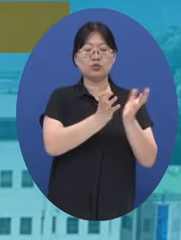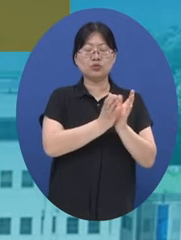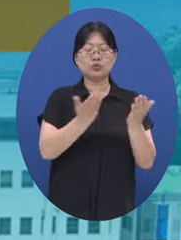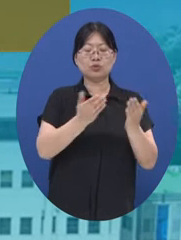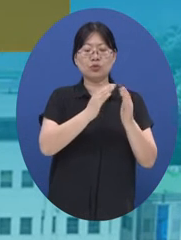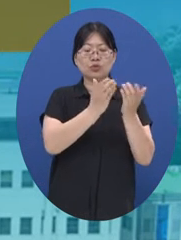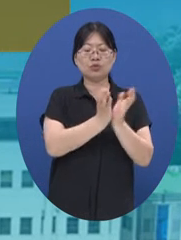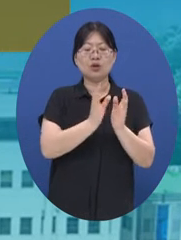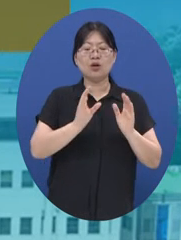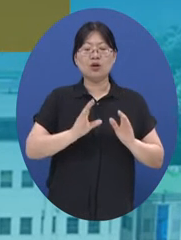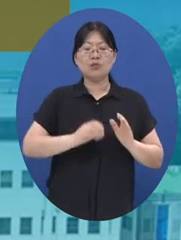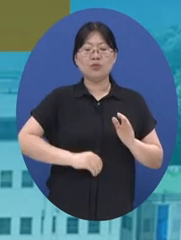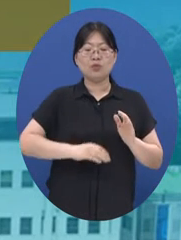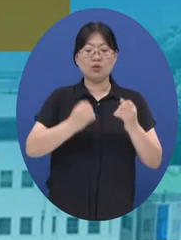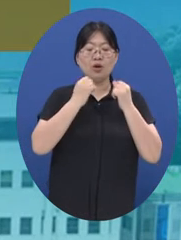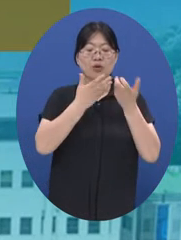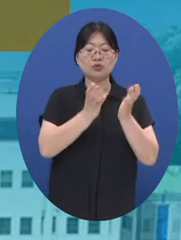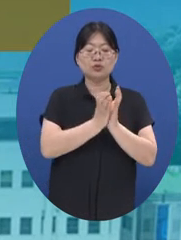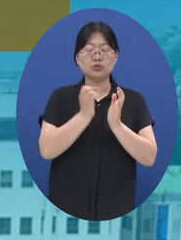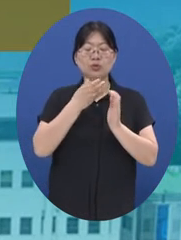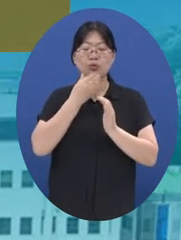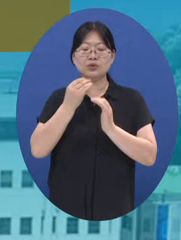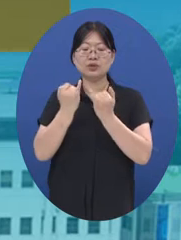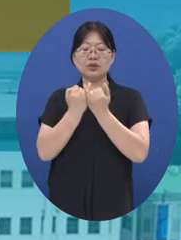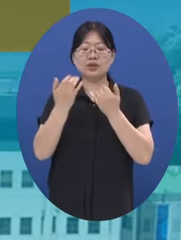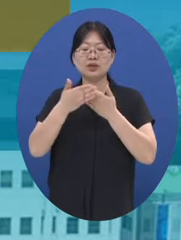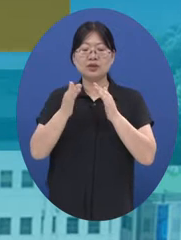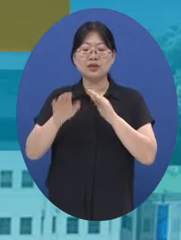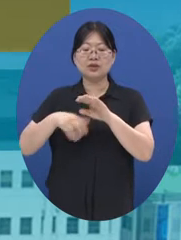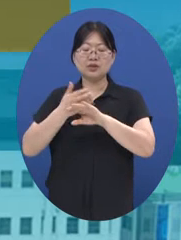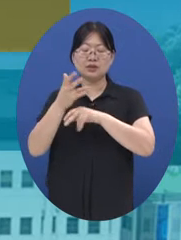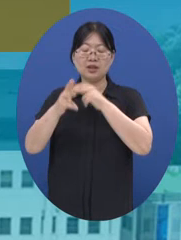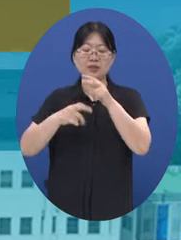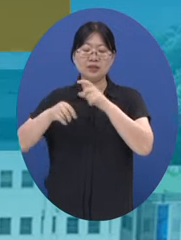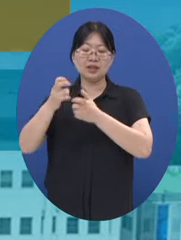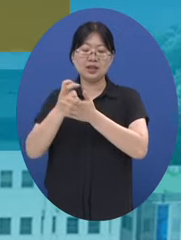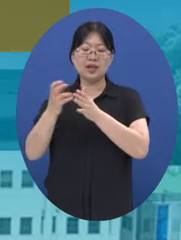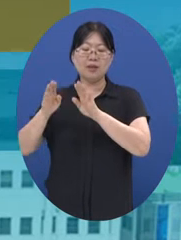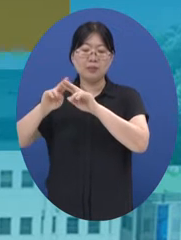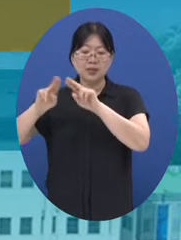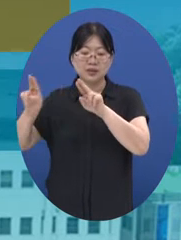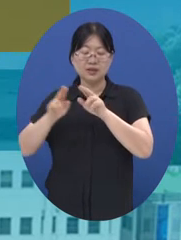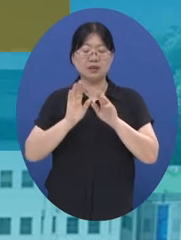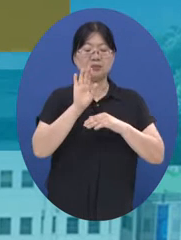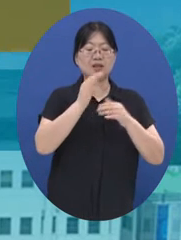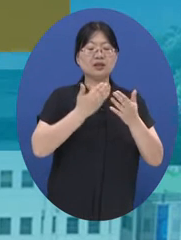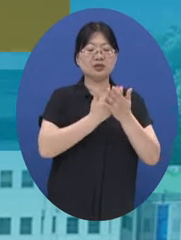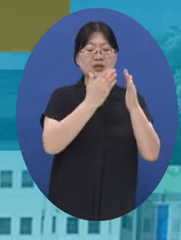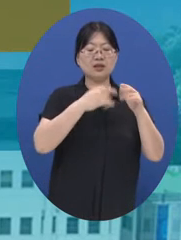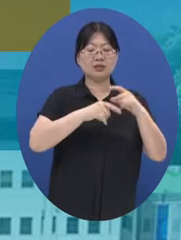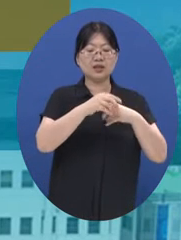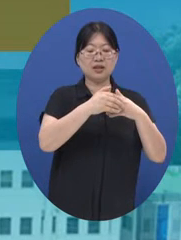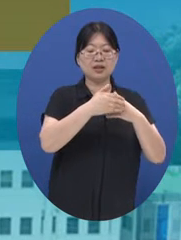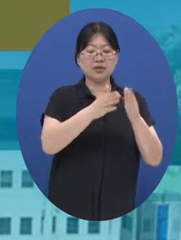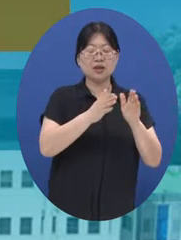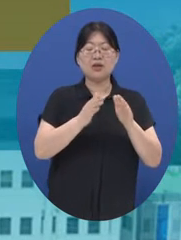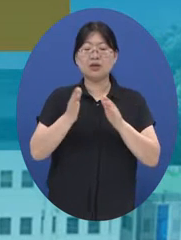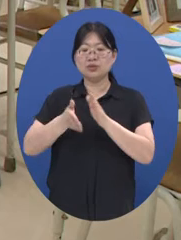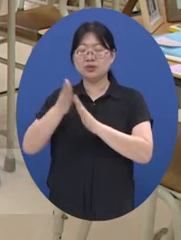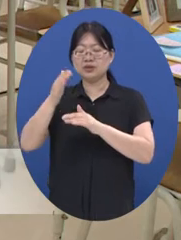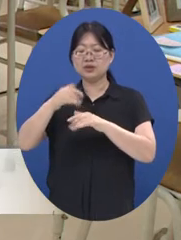신설되고, 복지여성실과 혁신산업정책관은 폐지, 미래성장정책관과 도시정책관이 새롭게